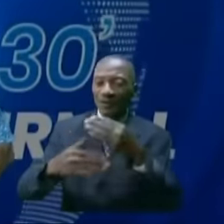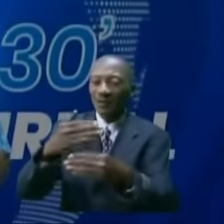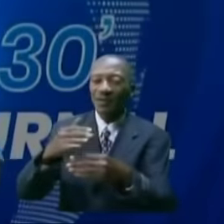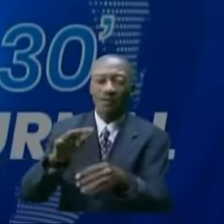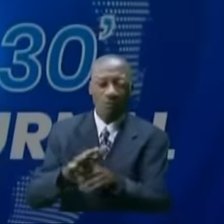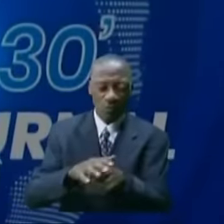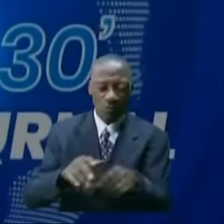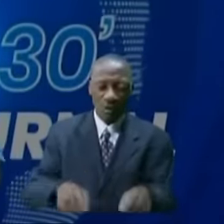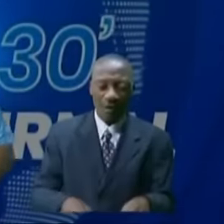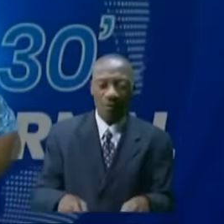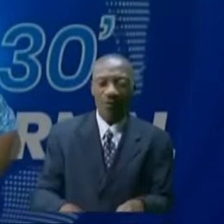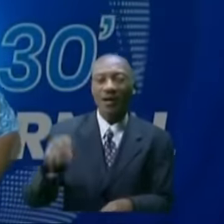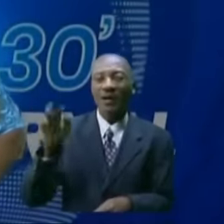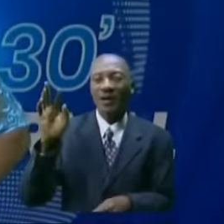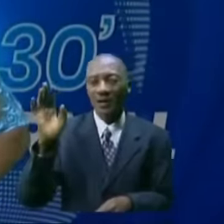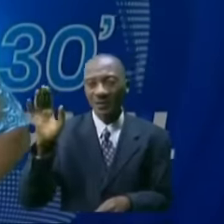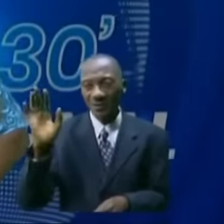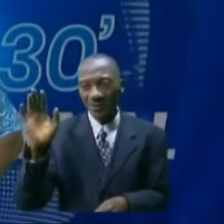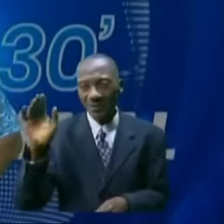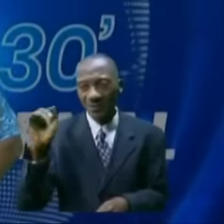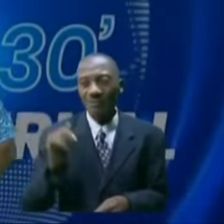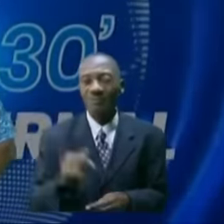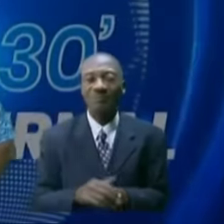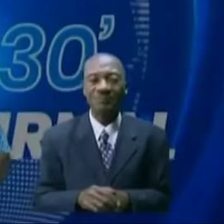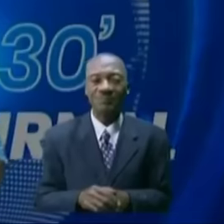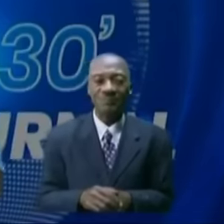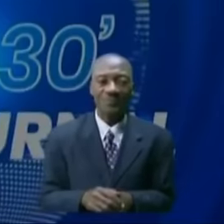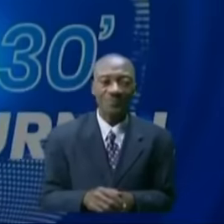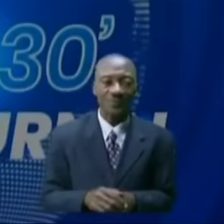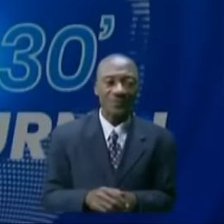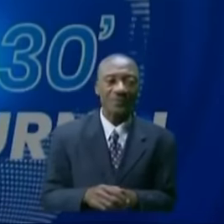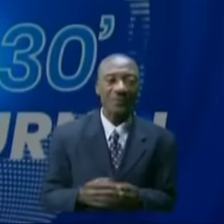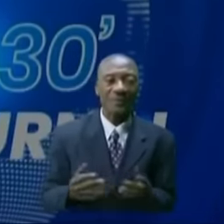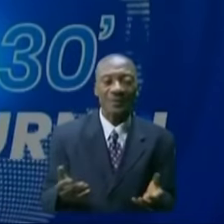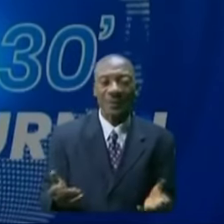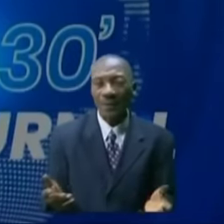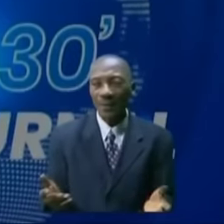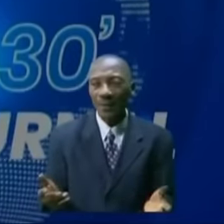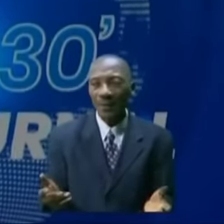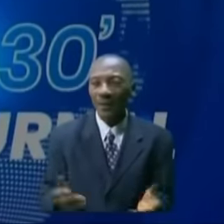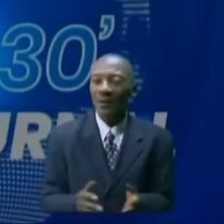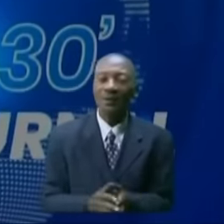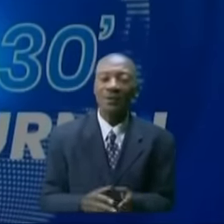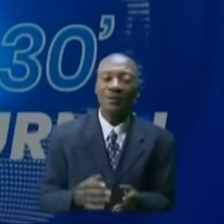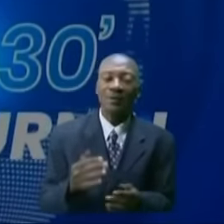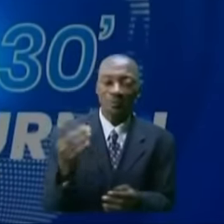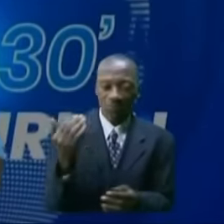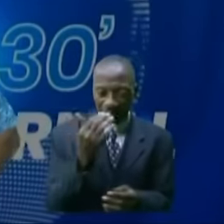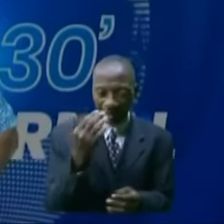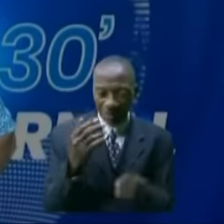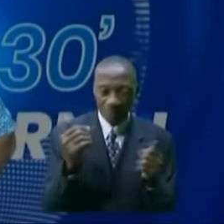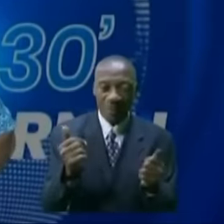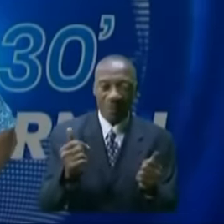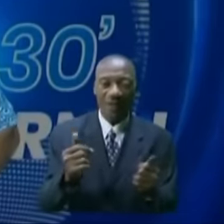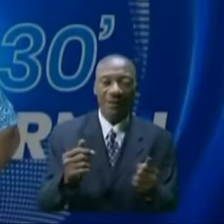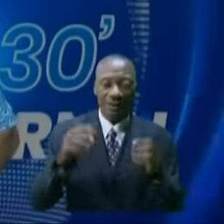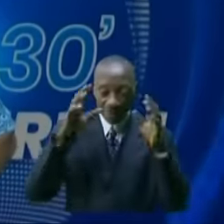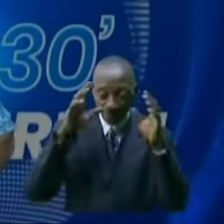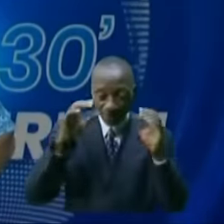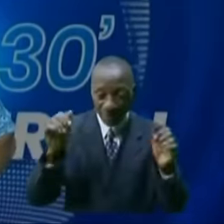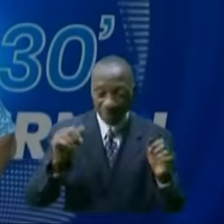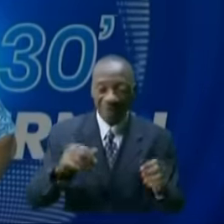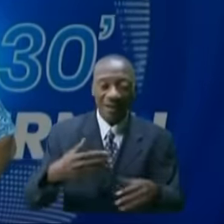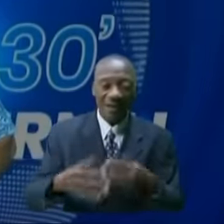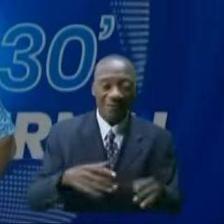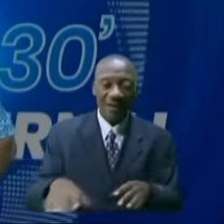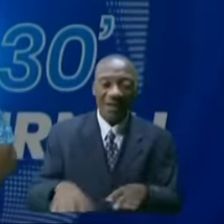capitale. C'est une prouesse dans le domaine du bâtiment, de centres financiers et de congrès de Kinshasa est